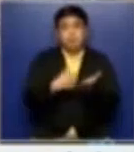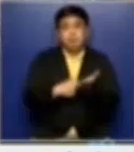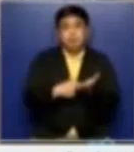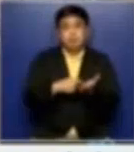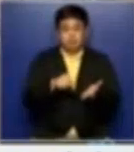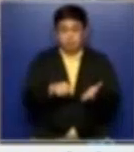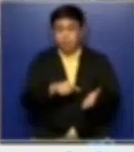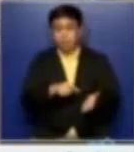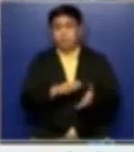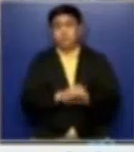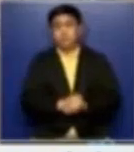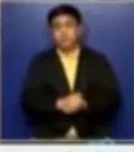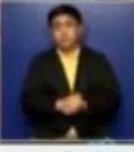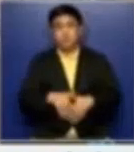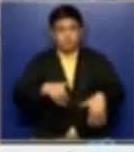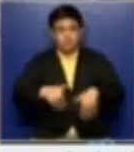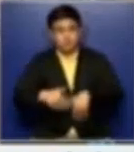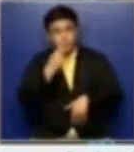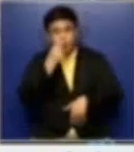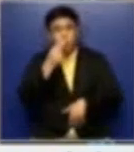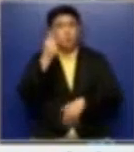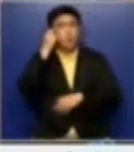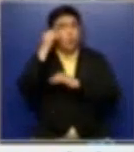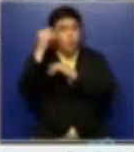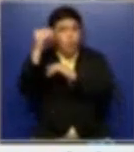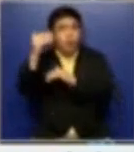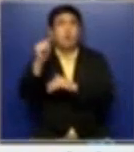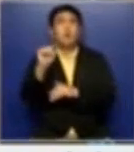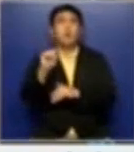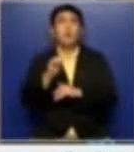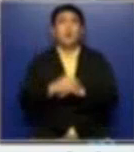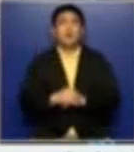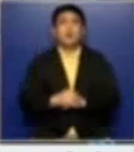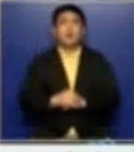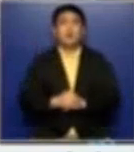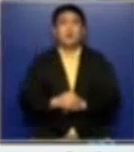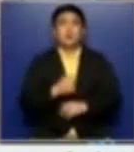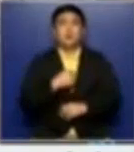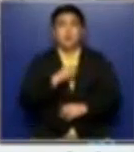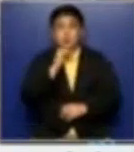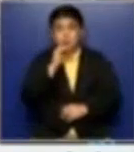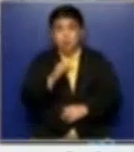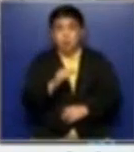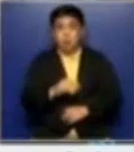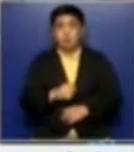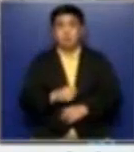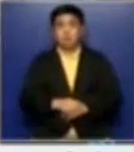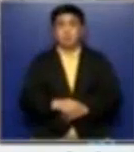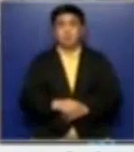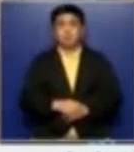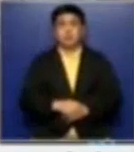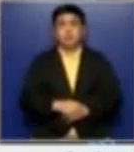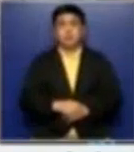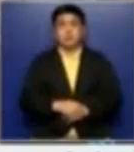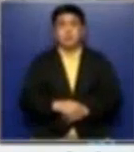านสิให้ประชาชนเขามีความหวังหวังยังไงครับท่านกล้าลุกขึ้นมา